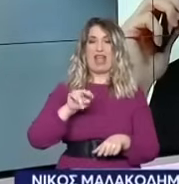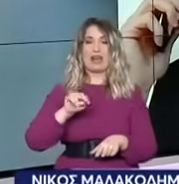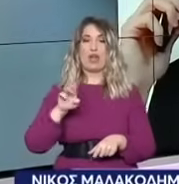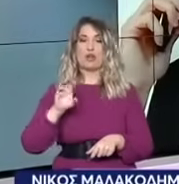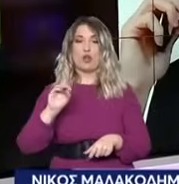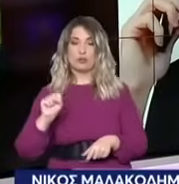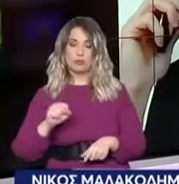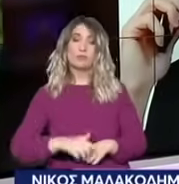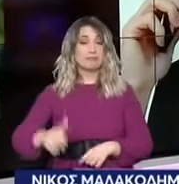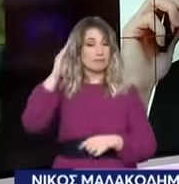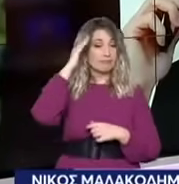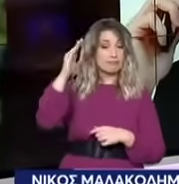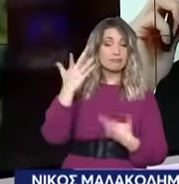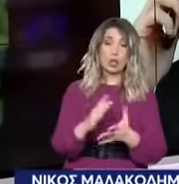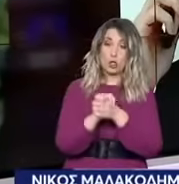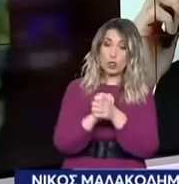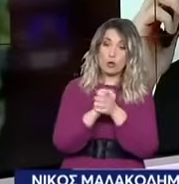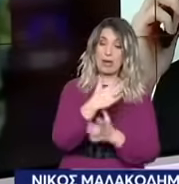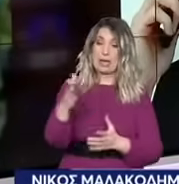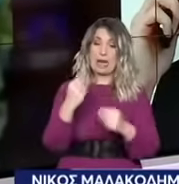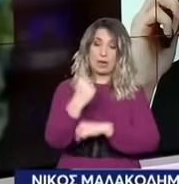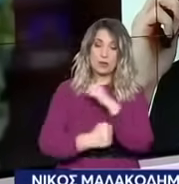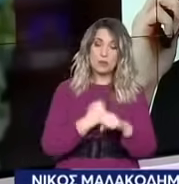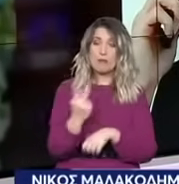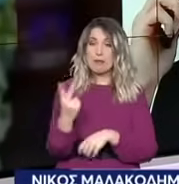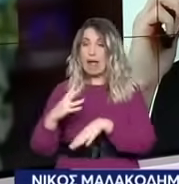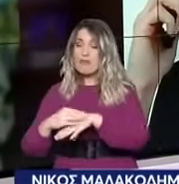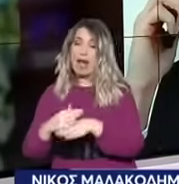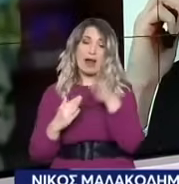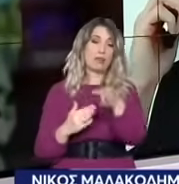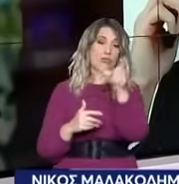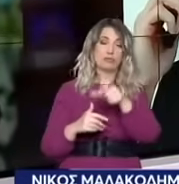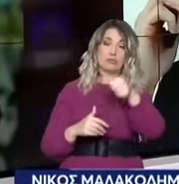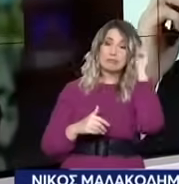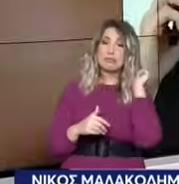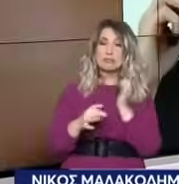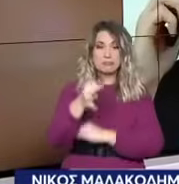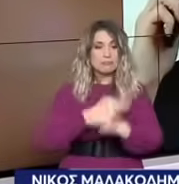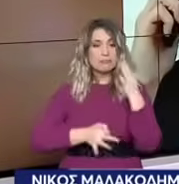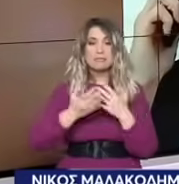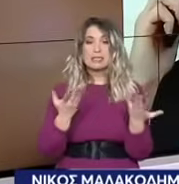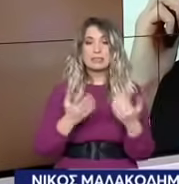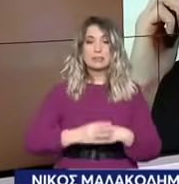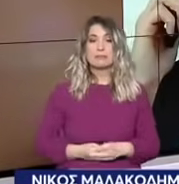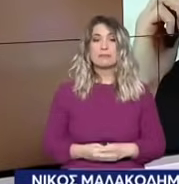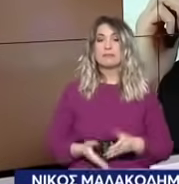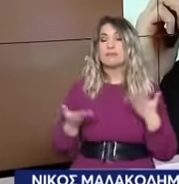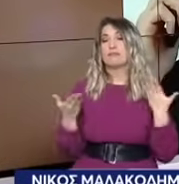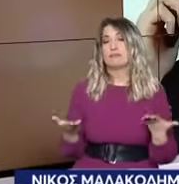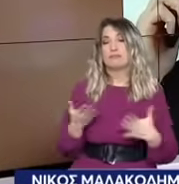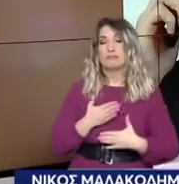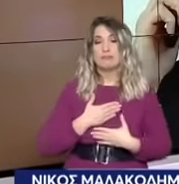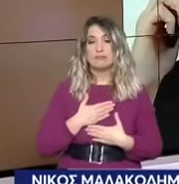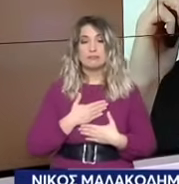Λαμπρόπουλο και στον κύριο Βαγγελάτζο. Και στους τηλεθεατές μας ακούνε. Θέλετε να μας εξηγήσετε λίγο τι έχει συμβεί? Ναι, κοιτάξτε να δείτε. Εγώ, τόσο